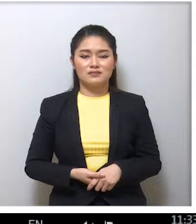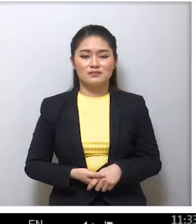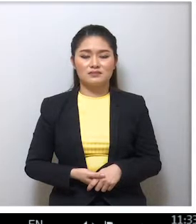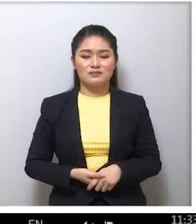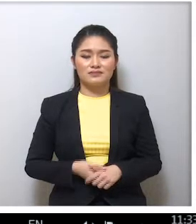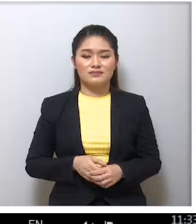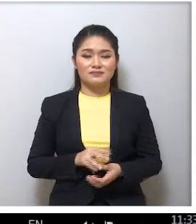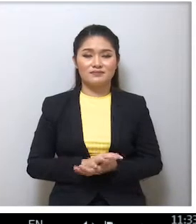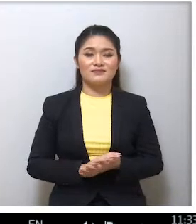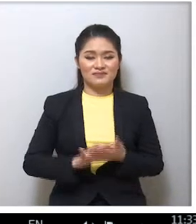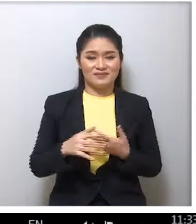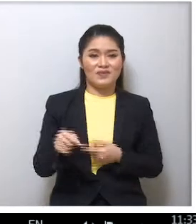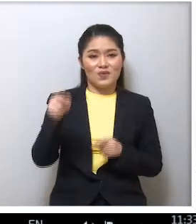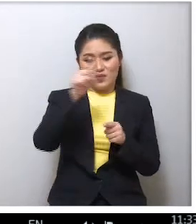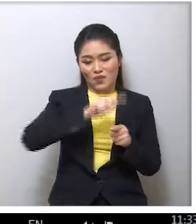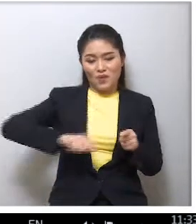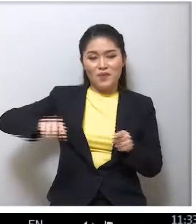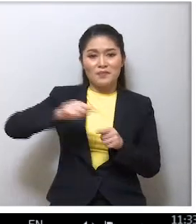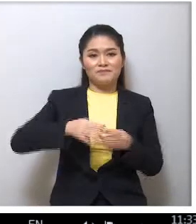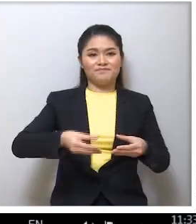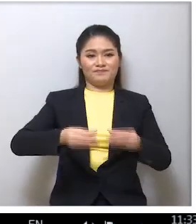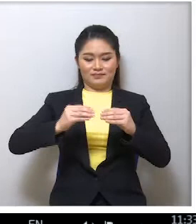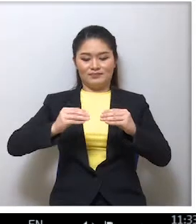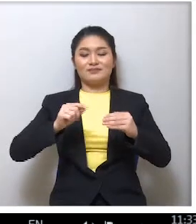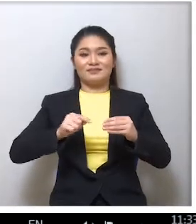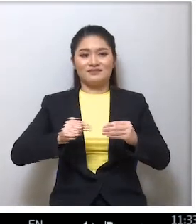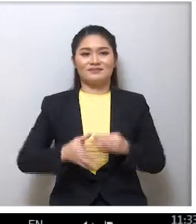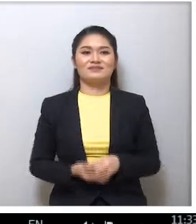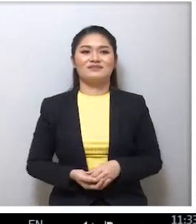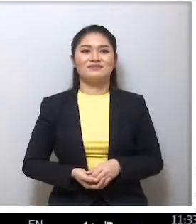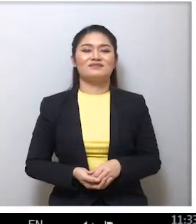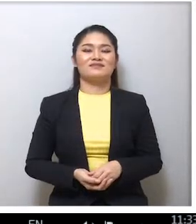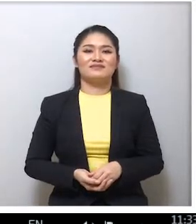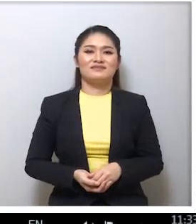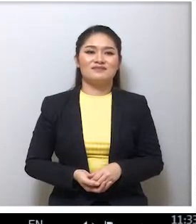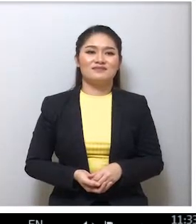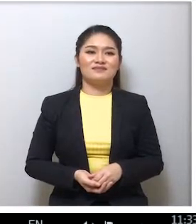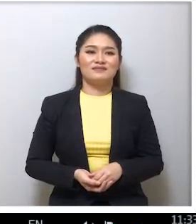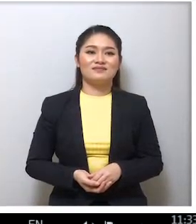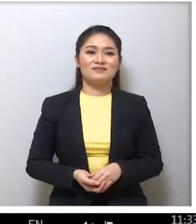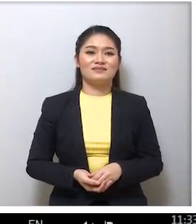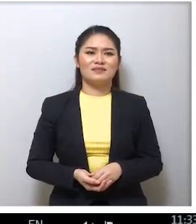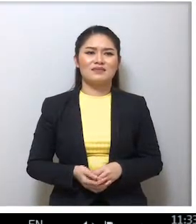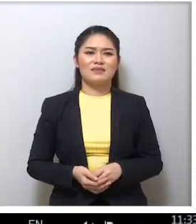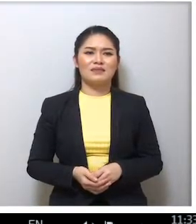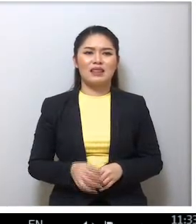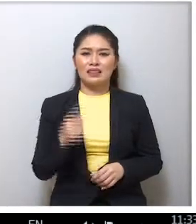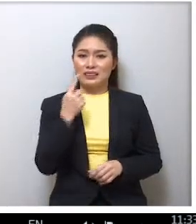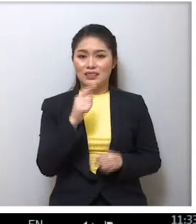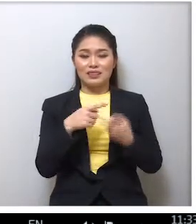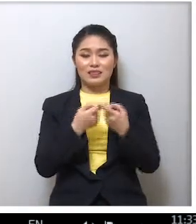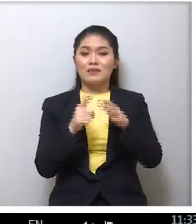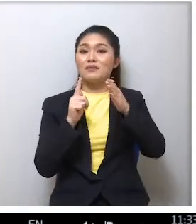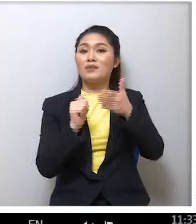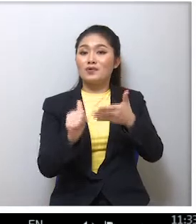เราก็จะได้ทรงกลมที่เป็นเส้นแนวตั้งแบบนี้นะครับจะหมุนดูก็เป็นโปร่งใส